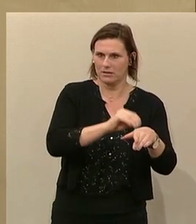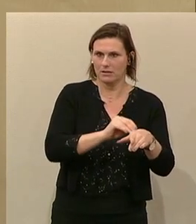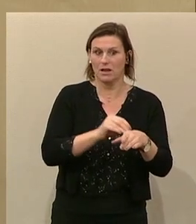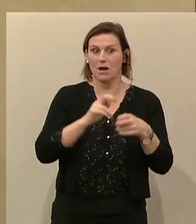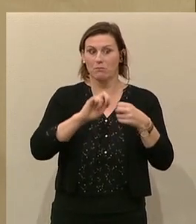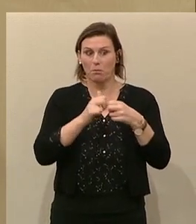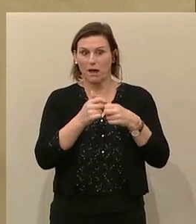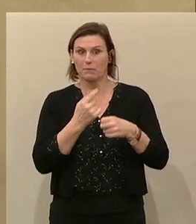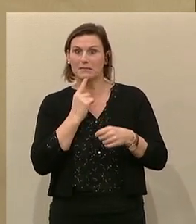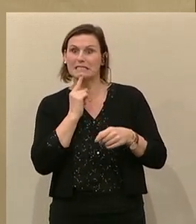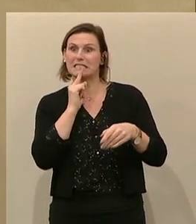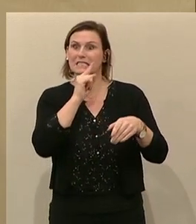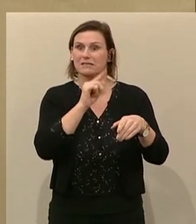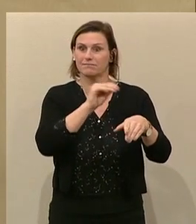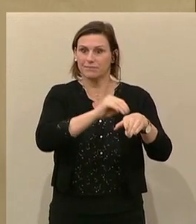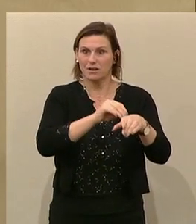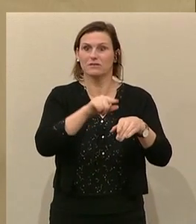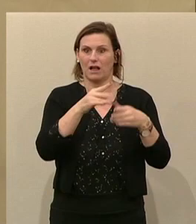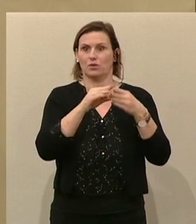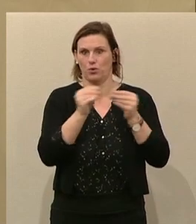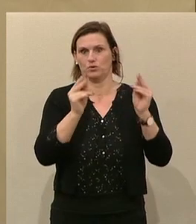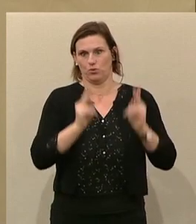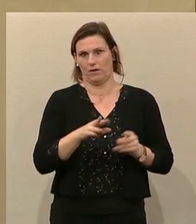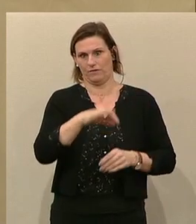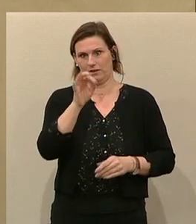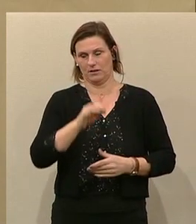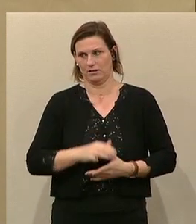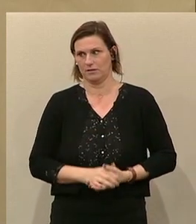Problem anspricht, kann man es auch lösen, sehr geehrte Damen und Herren.